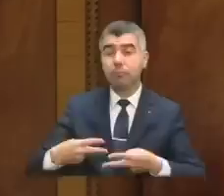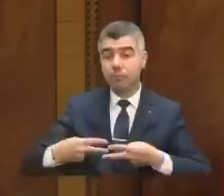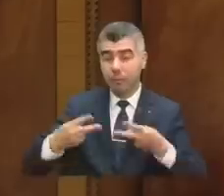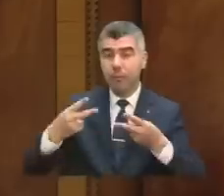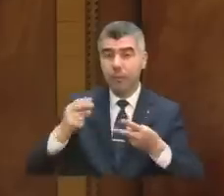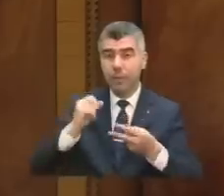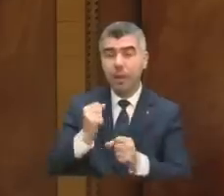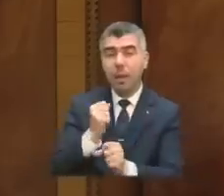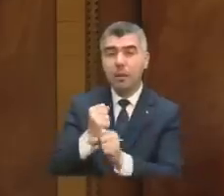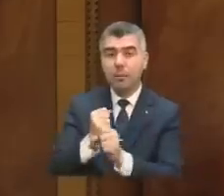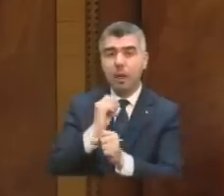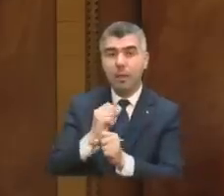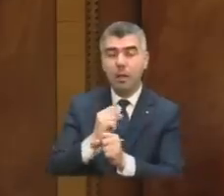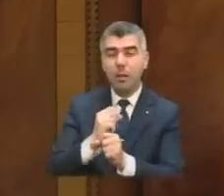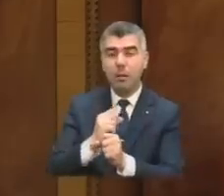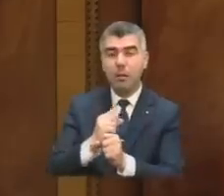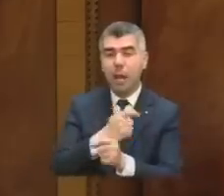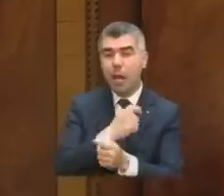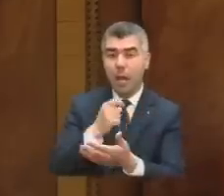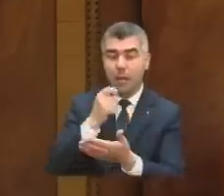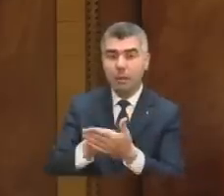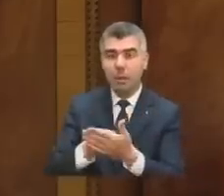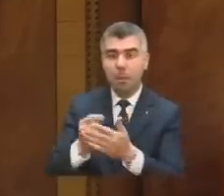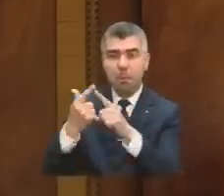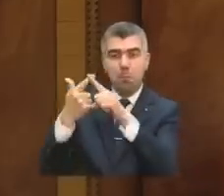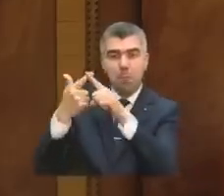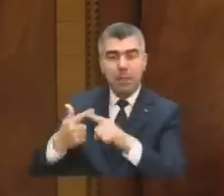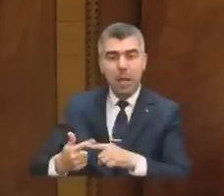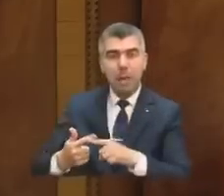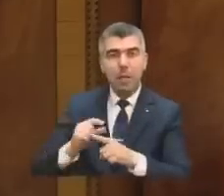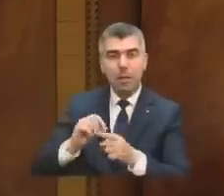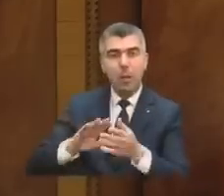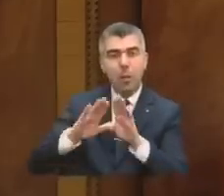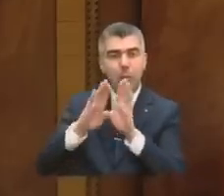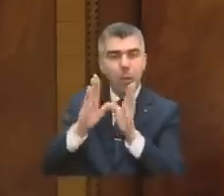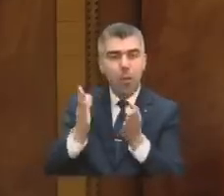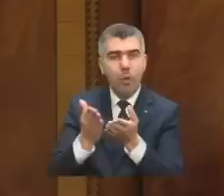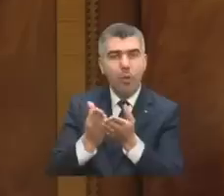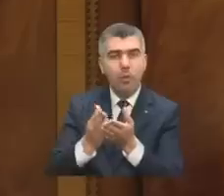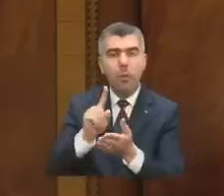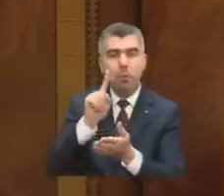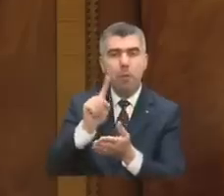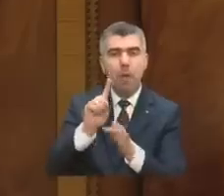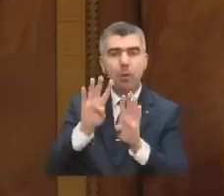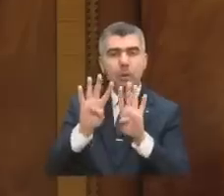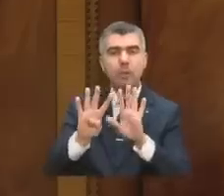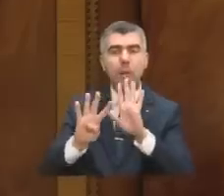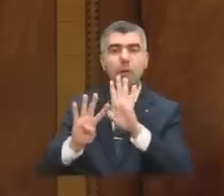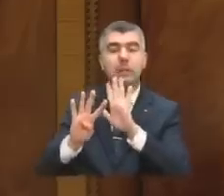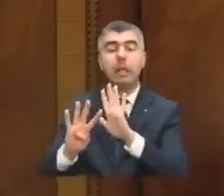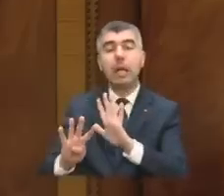اطار اختصاص تاديب المتعلق بالميزانيه والشؤون الماليه ما مجموعه 198 حكم